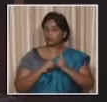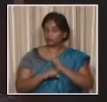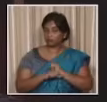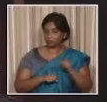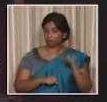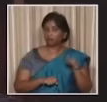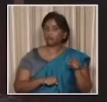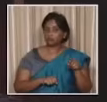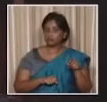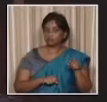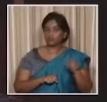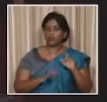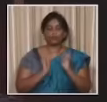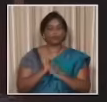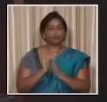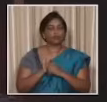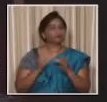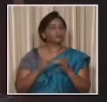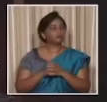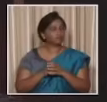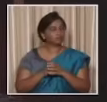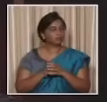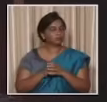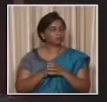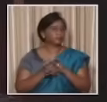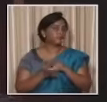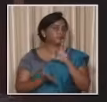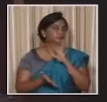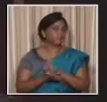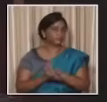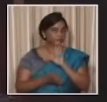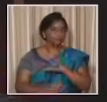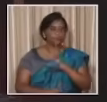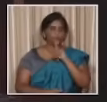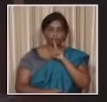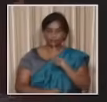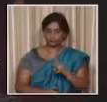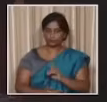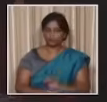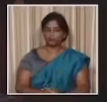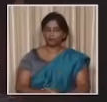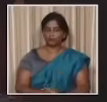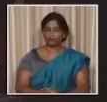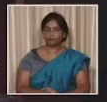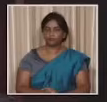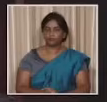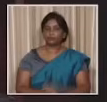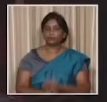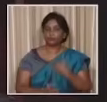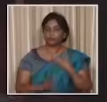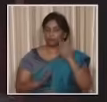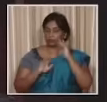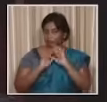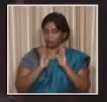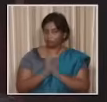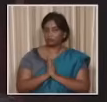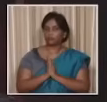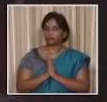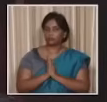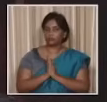නොකිරීමට කොමිෂන් සභාව තීරණය කර ඇති බව කරුණාවෙන් දන්වනවා. මම මේ කරුණු කාරණා